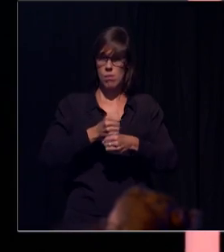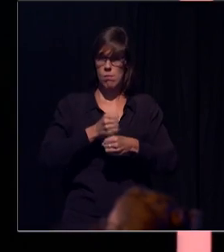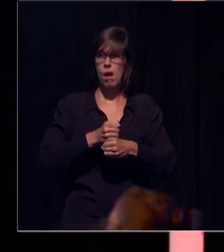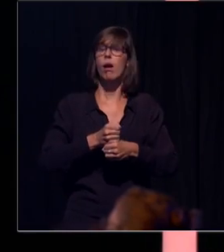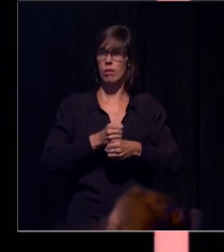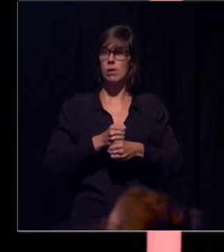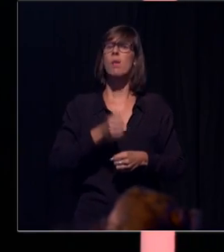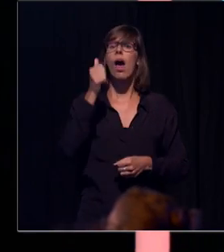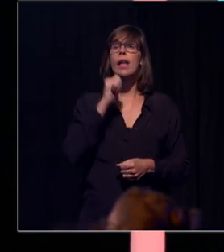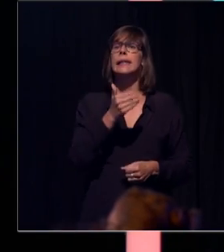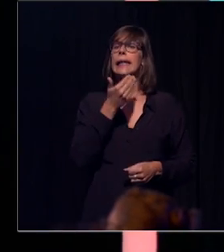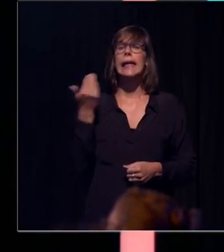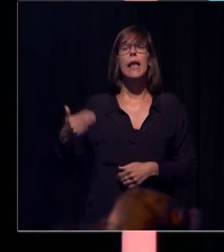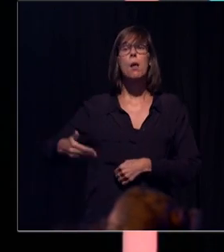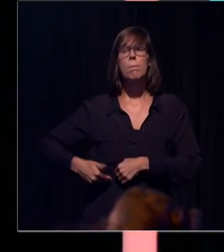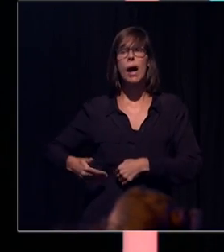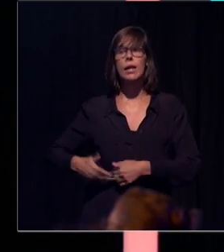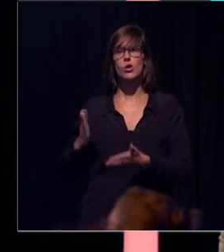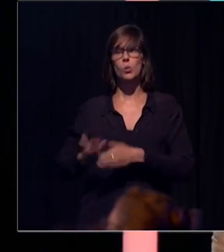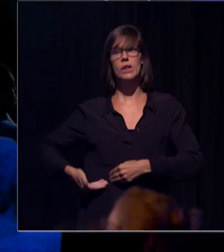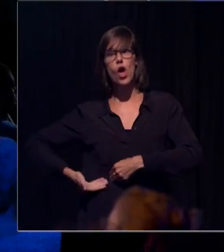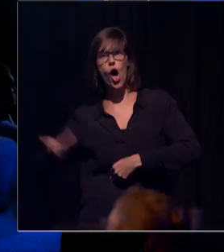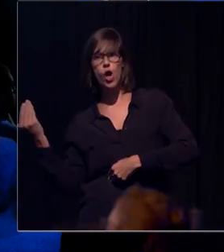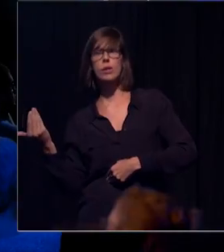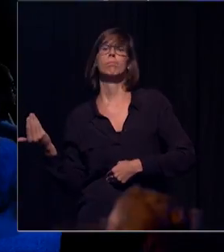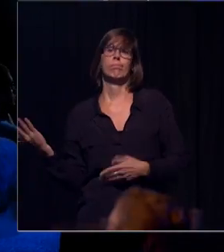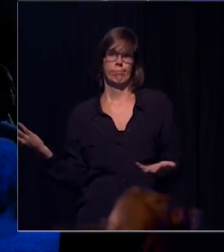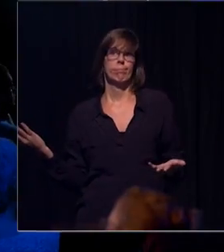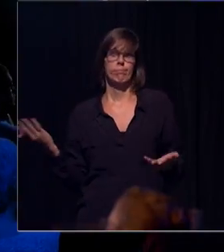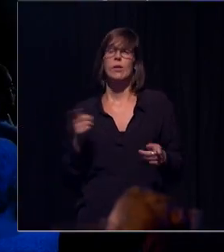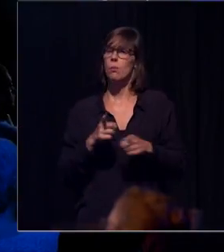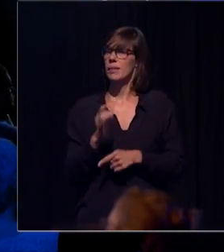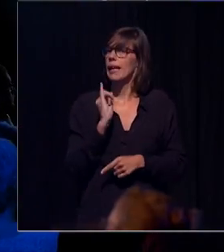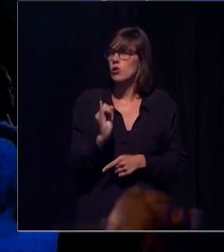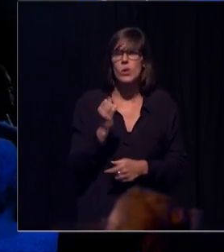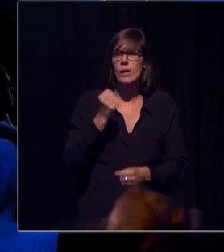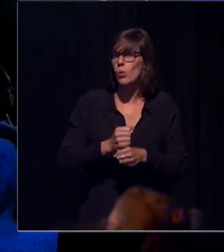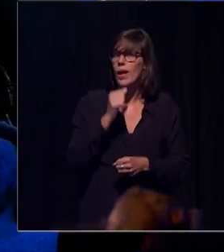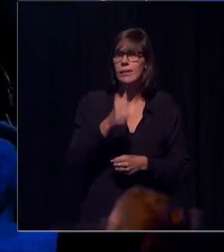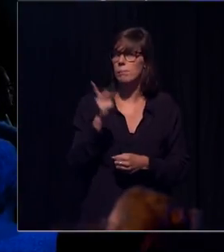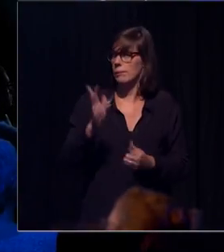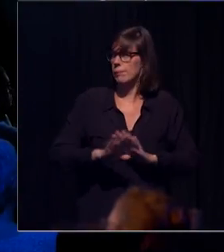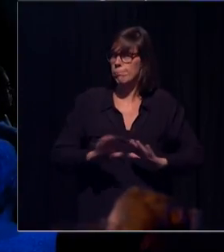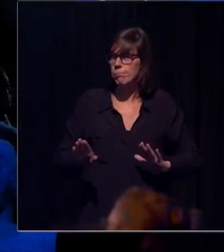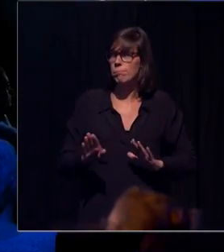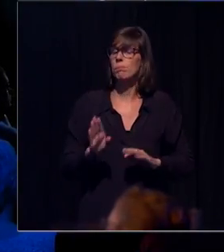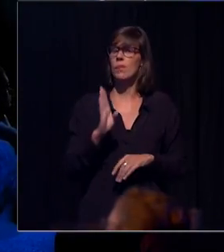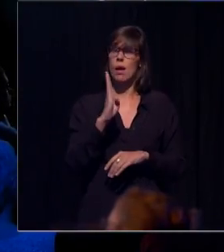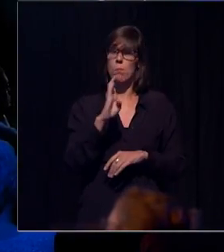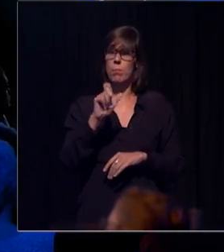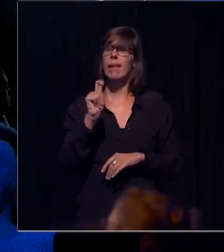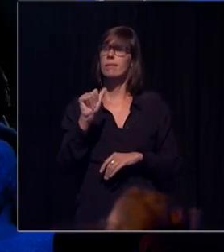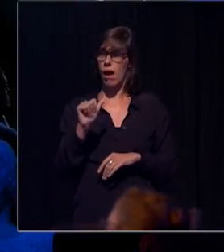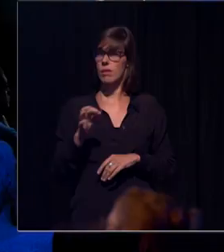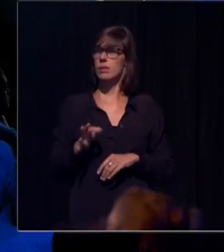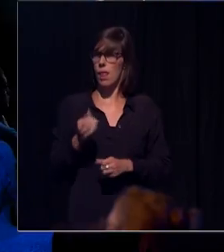wanneer je natuurlijk geen pancreas meer hebt, omdat ze die weggesneden hebben, dan kan die insuline haar werk niet meer doen, want alleen de bijtacellen maken